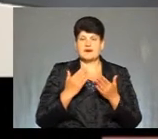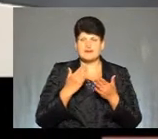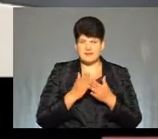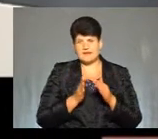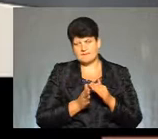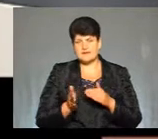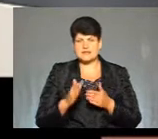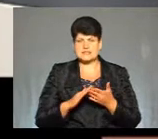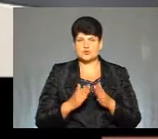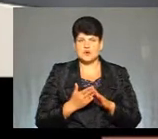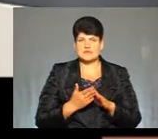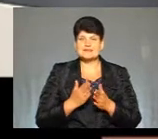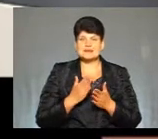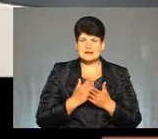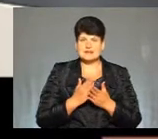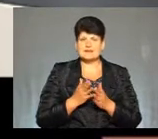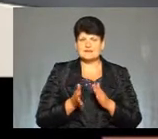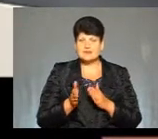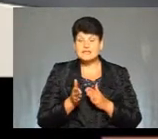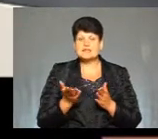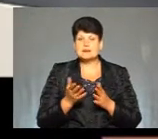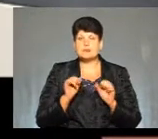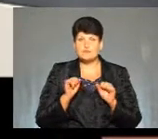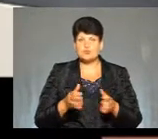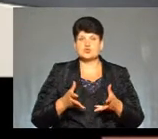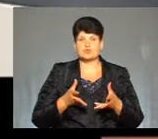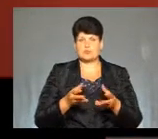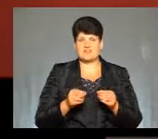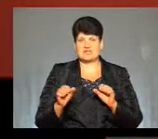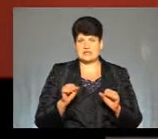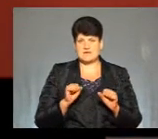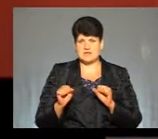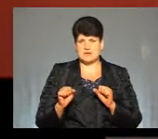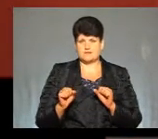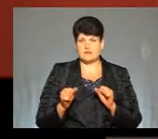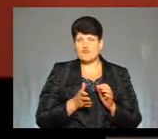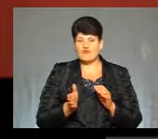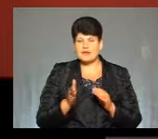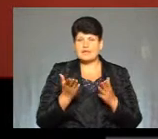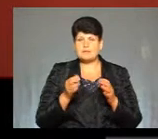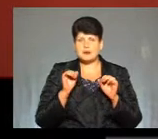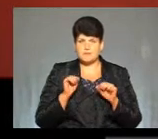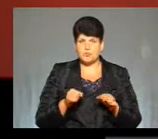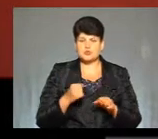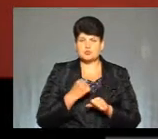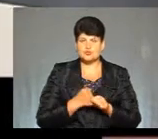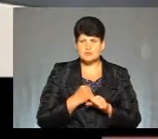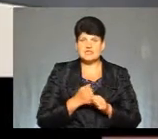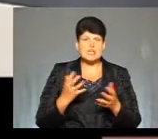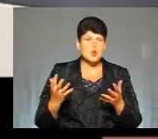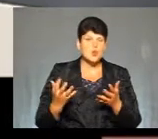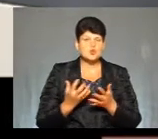із ситуації, вихід, в який ми можемо впливати на владу, вихід, в який ми можемо зробити